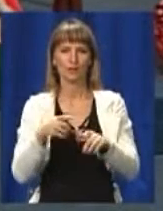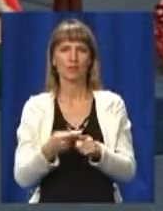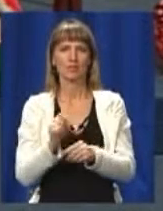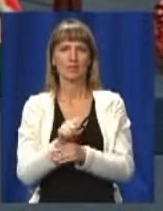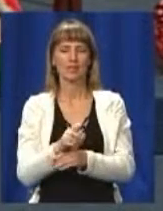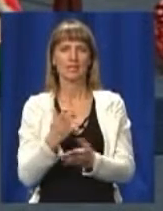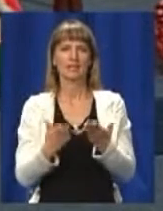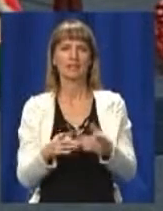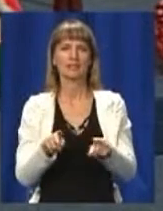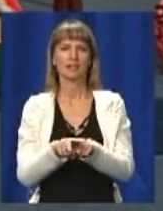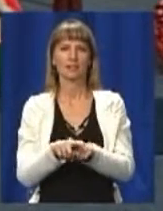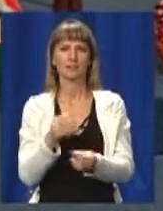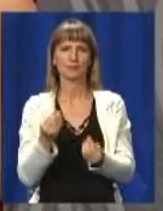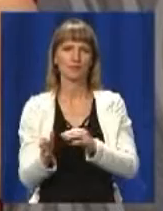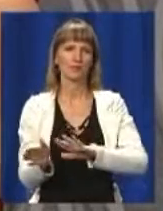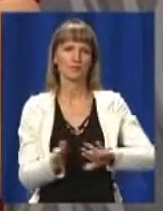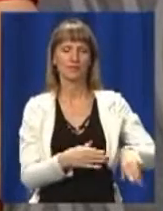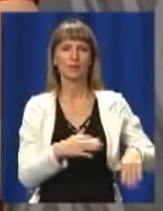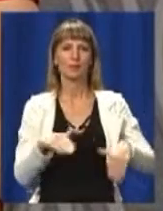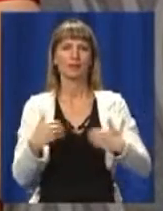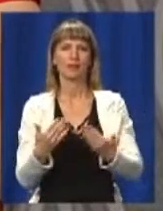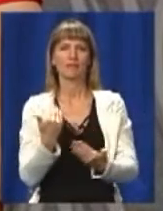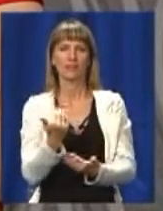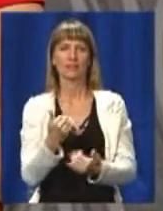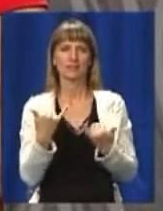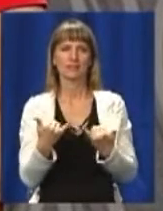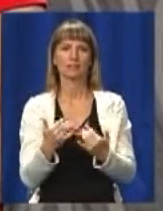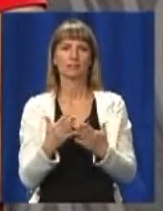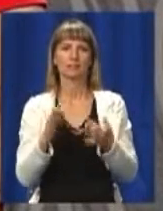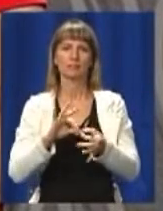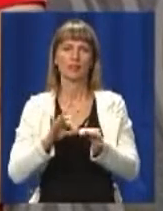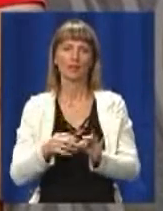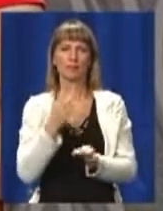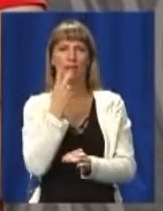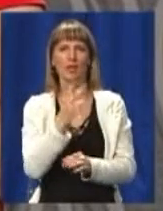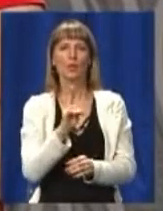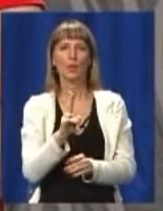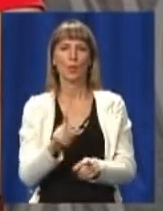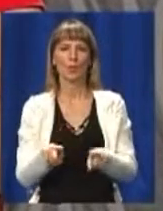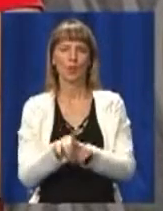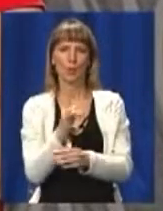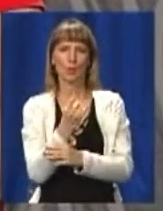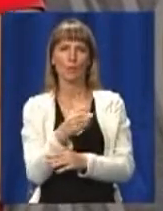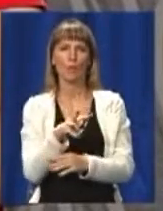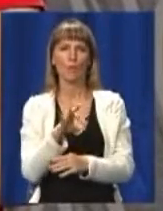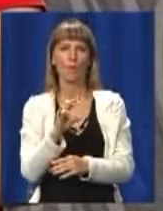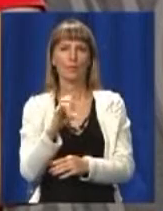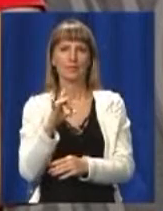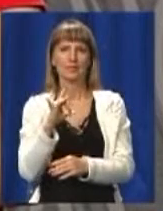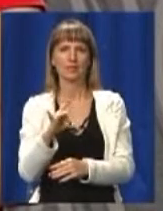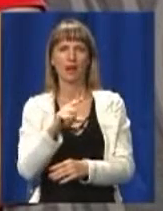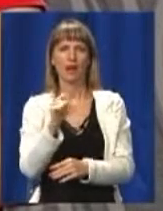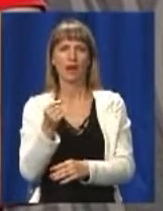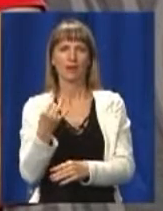Ну, якщо жарти так от залишити десь осторонь, то пропонуємо вам просто зараз більш детальніше переглянути, хто такі ляльки Monster High.